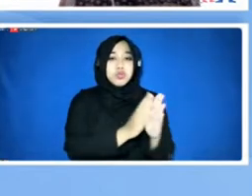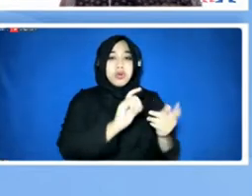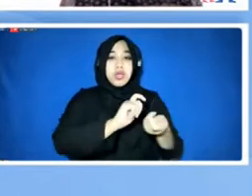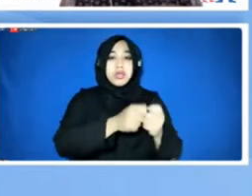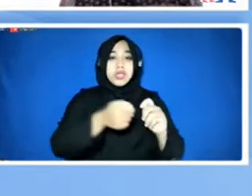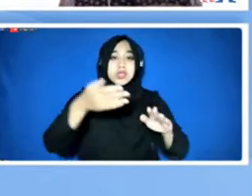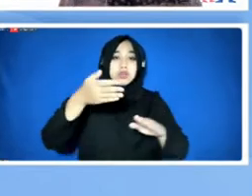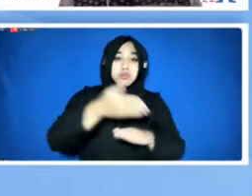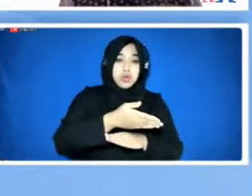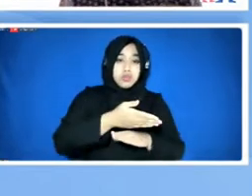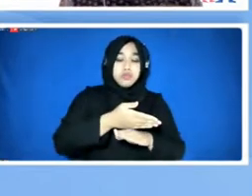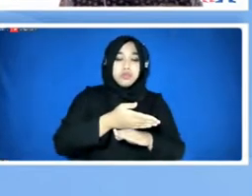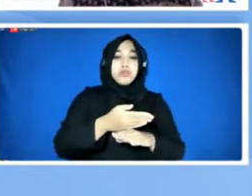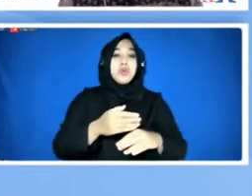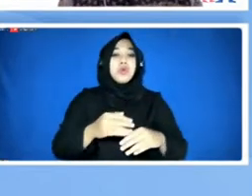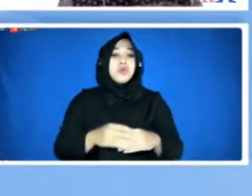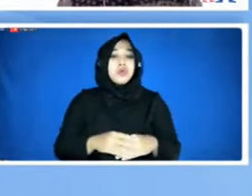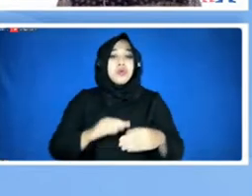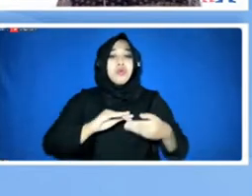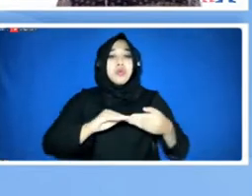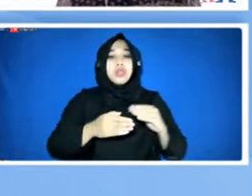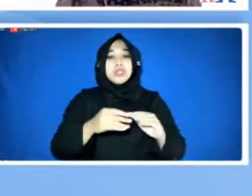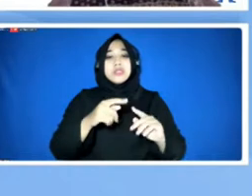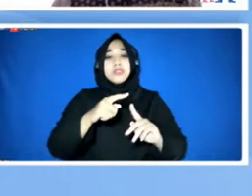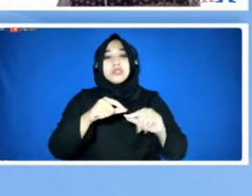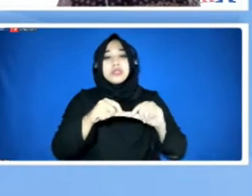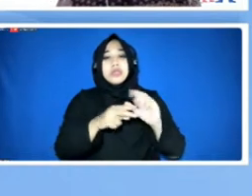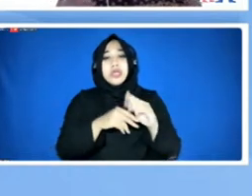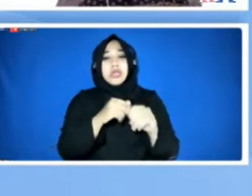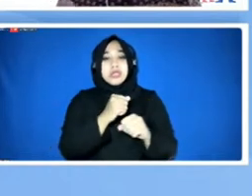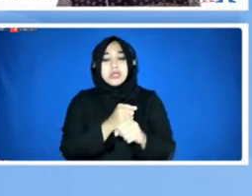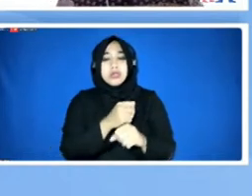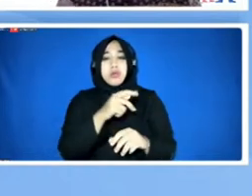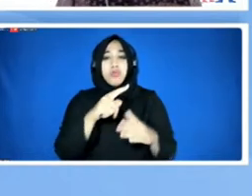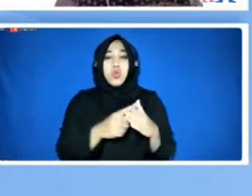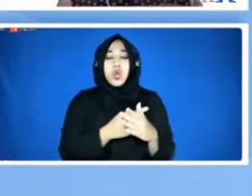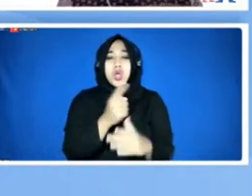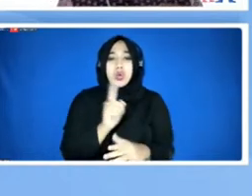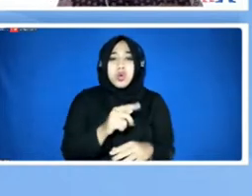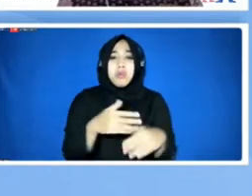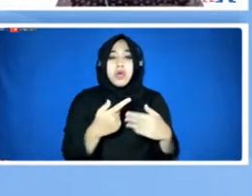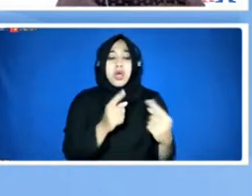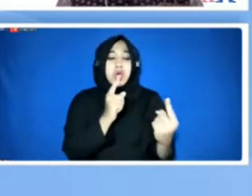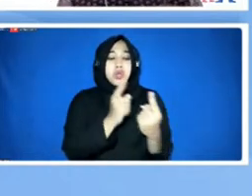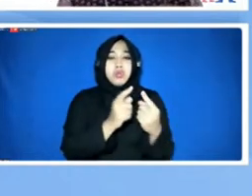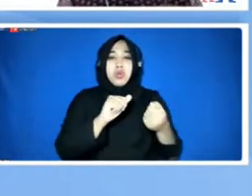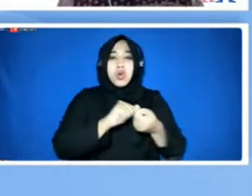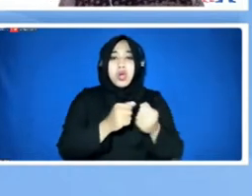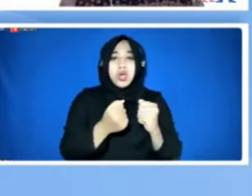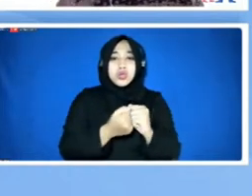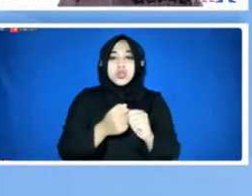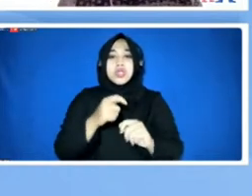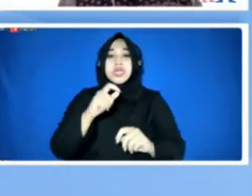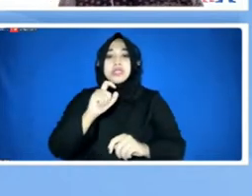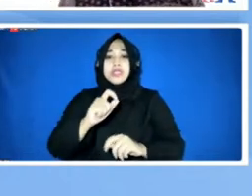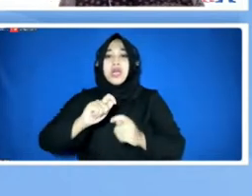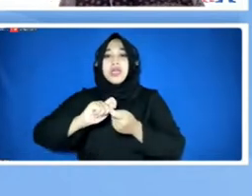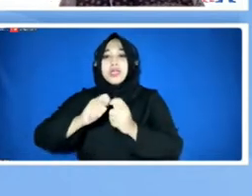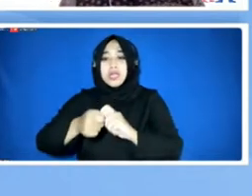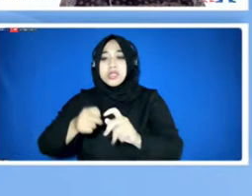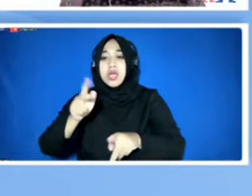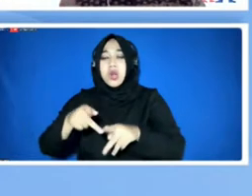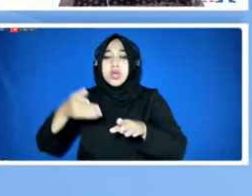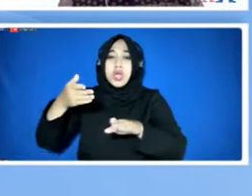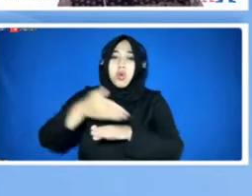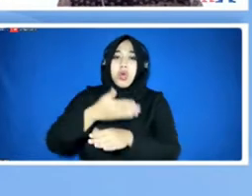kemudian ke tracing, kita harus akui dulu. Kita harus mulai dari bagaimana kita menemukan kasus, tentu dengan cara dites. Kalau tadi di awal diminta